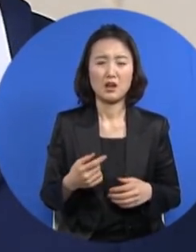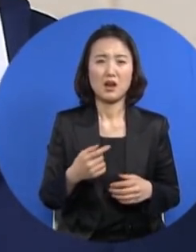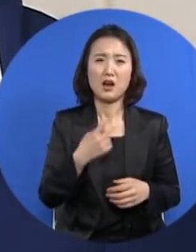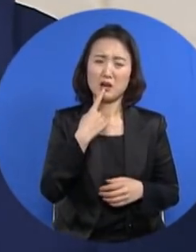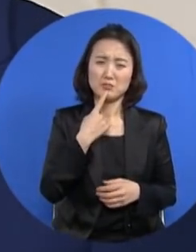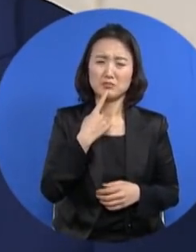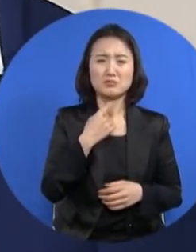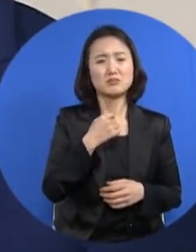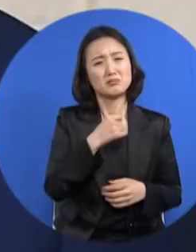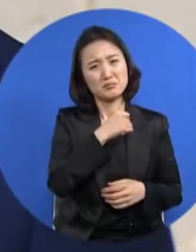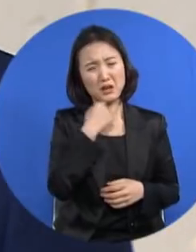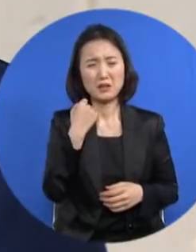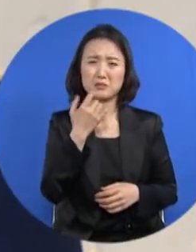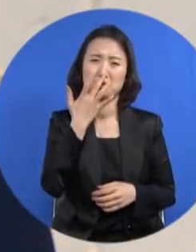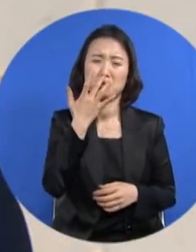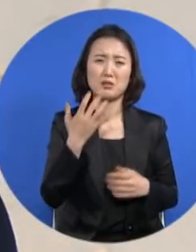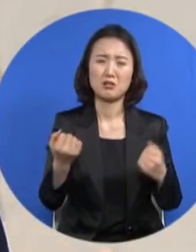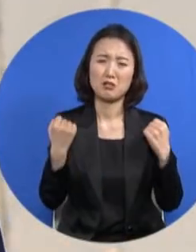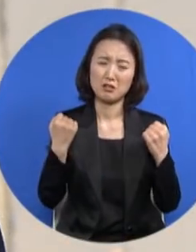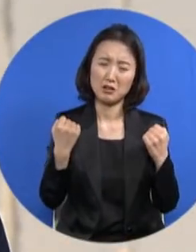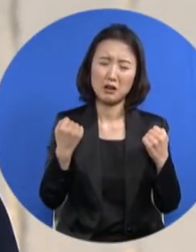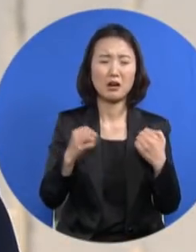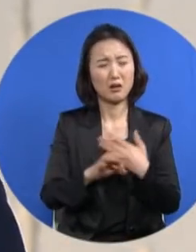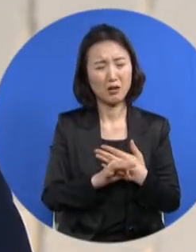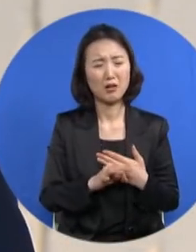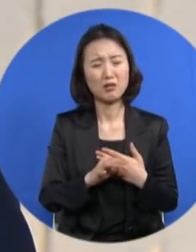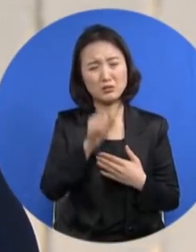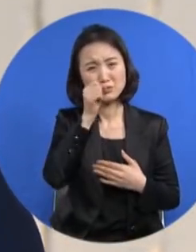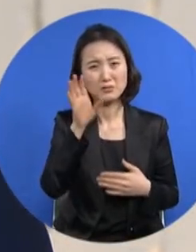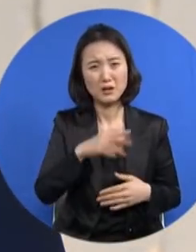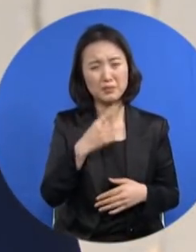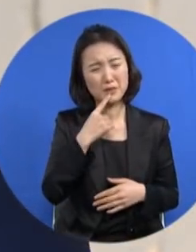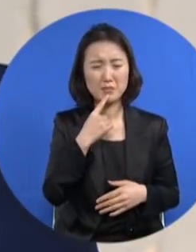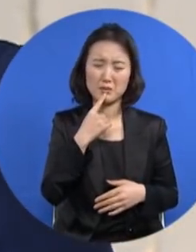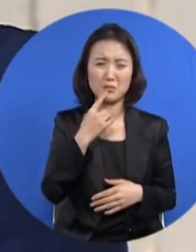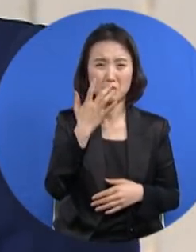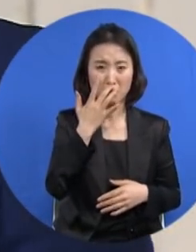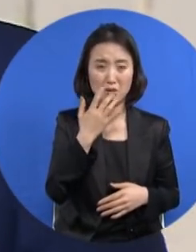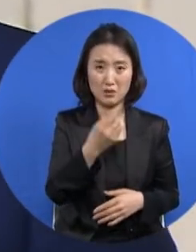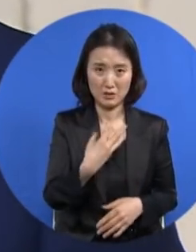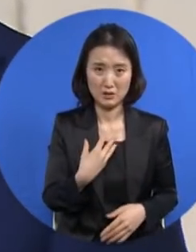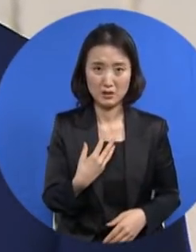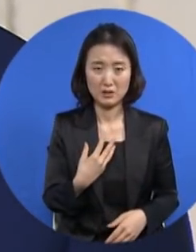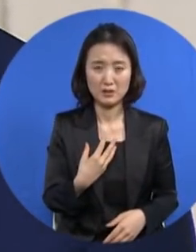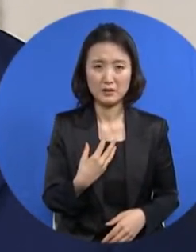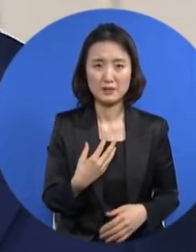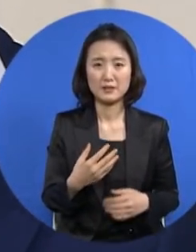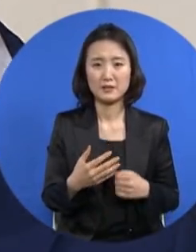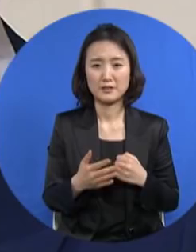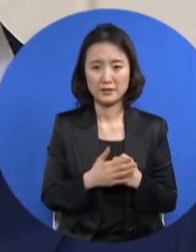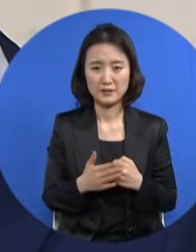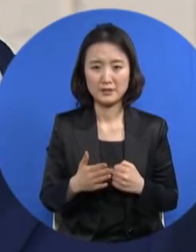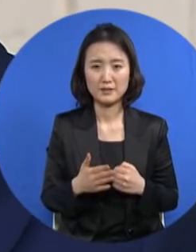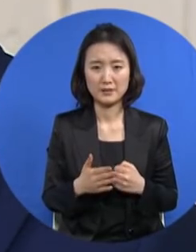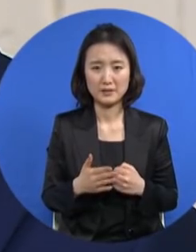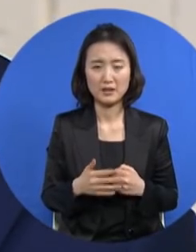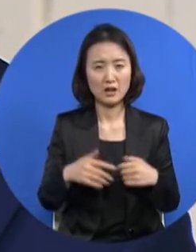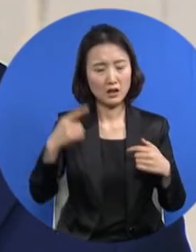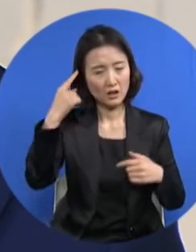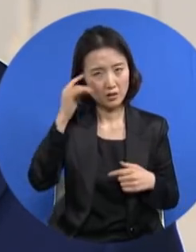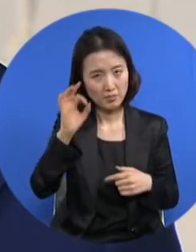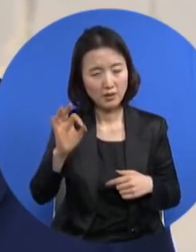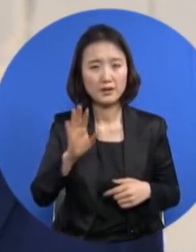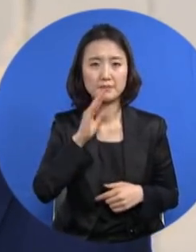뭐 헛것이잖아요. 그럼 가만히 생각해보니까 엄마가 항상 현미쌀 밥을 할 때는 거기다가 찹쌀을 넣고